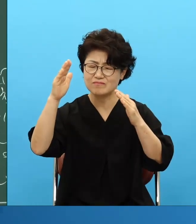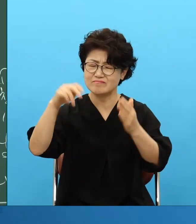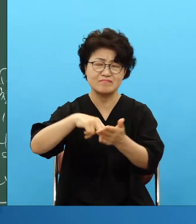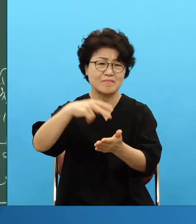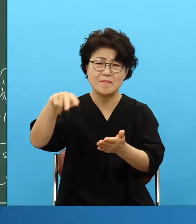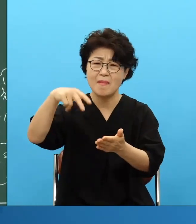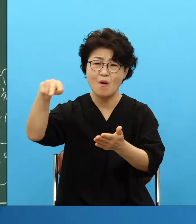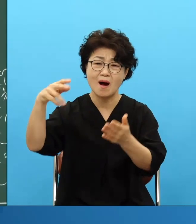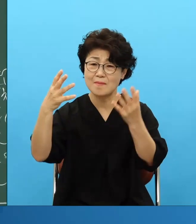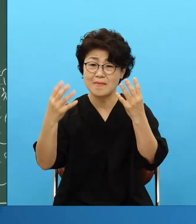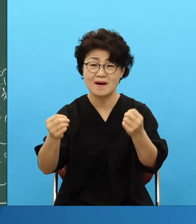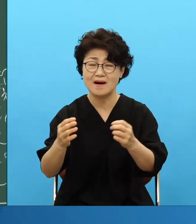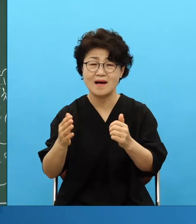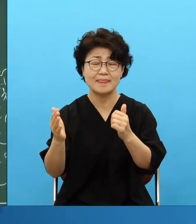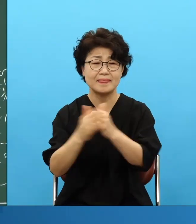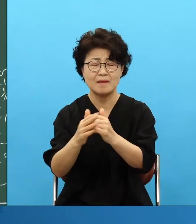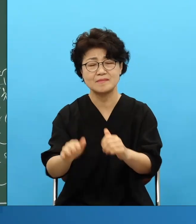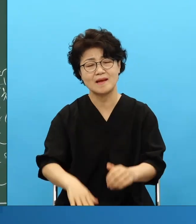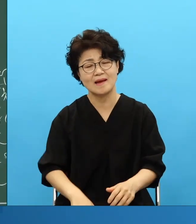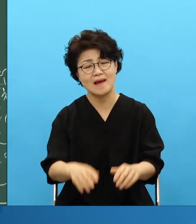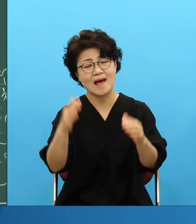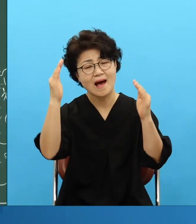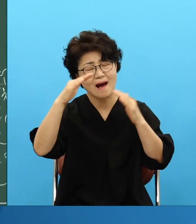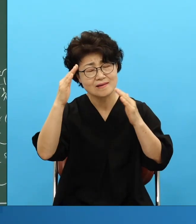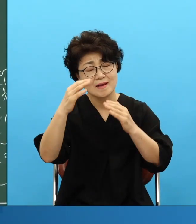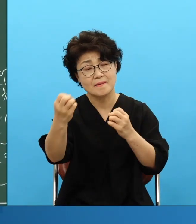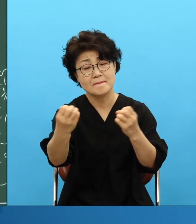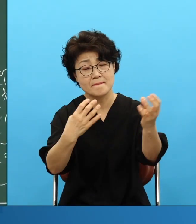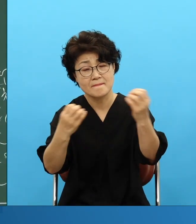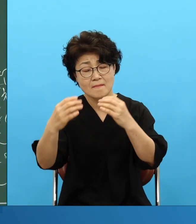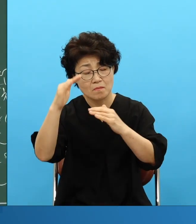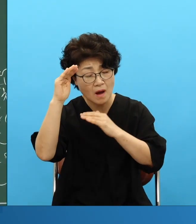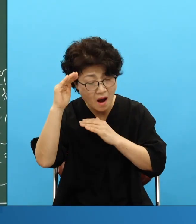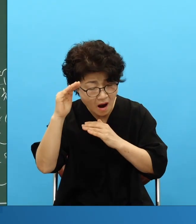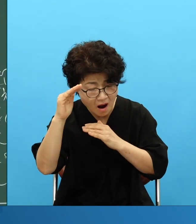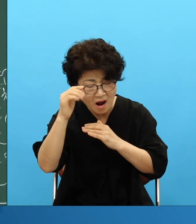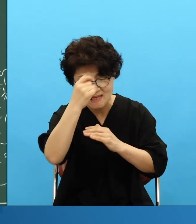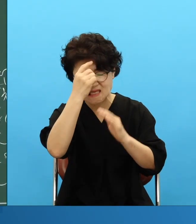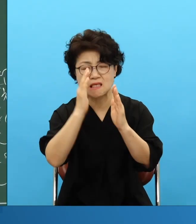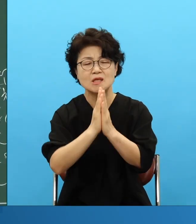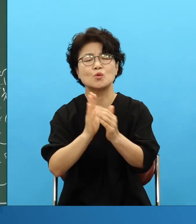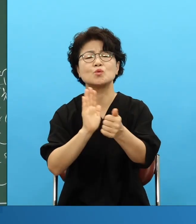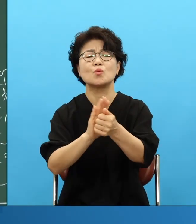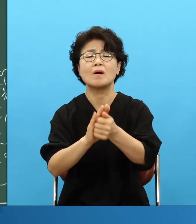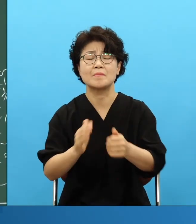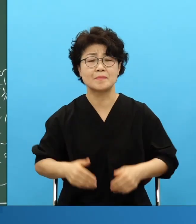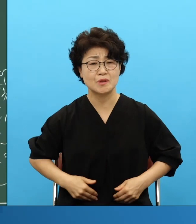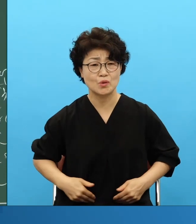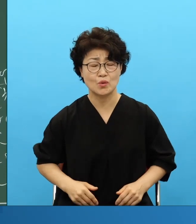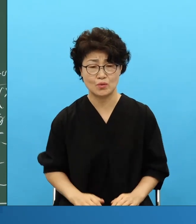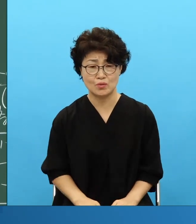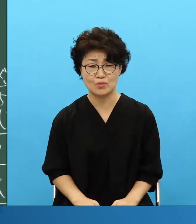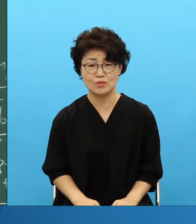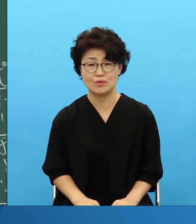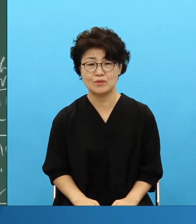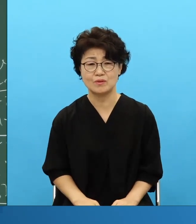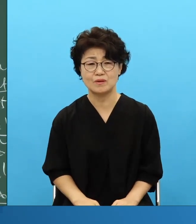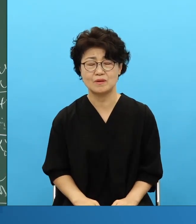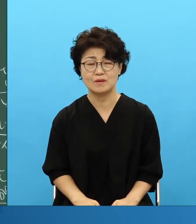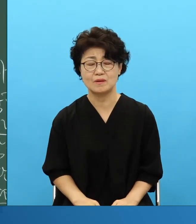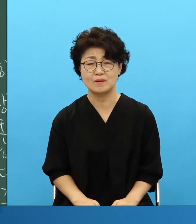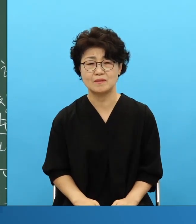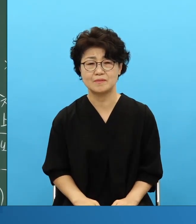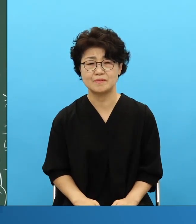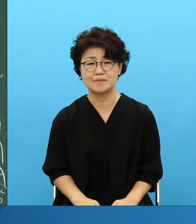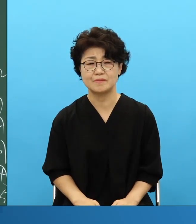사정 들어주고 기도하도록 도와주고 그러면 될 거 아닙니까? It's not about doing something really well. Just call these students on Saturday